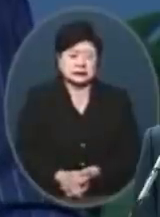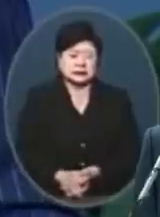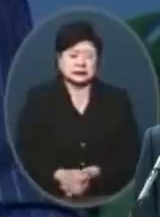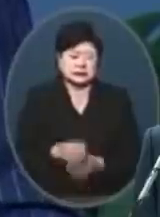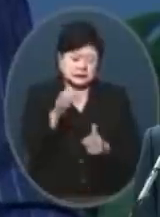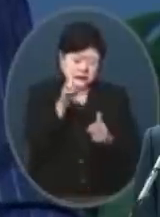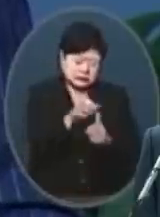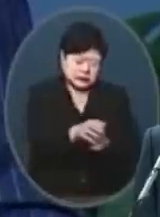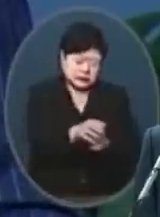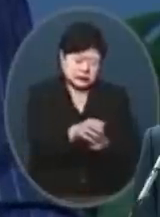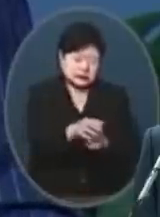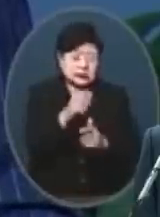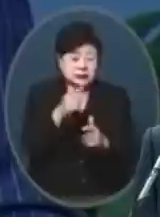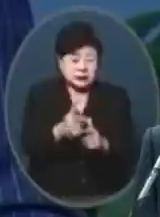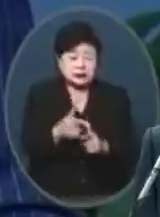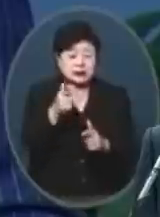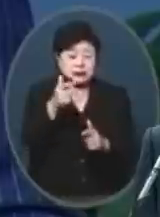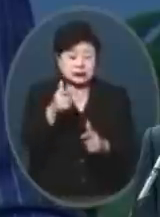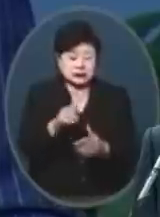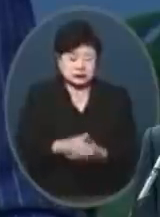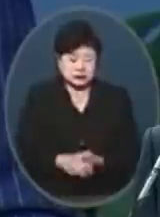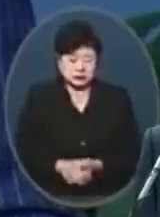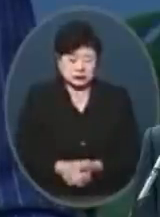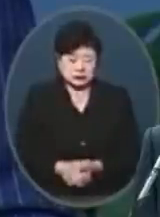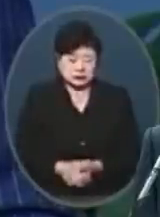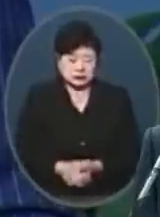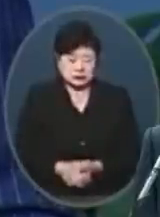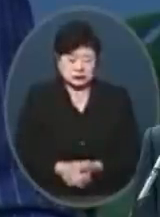맡겨서 예수님이 죄를 짊어지게 되는 것입니다.